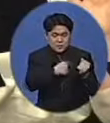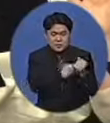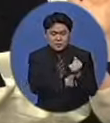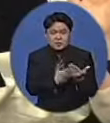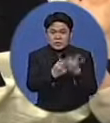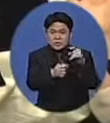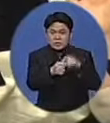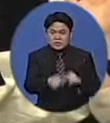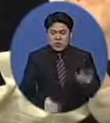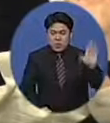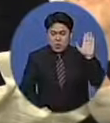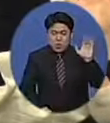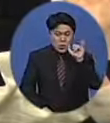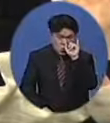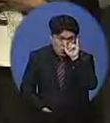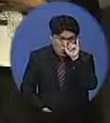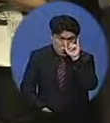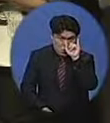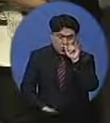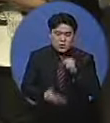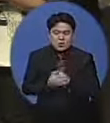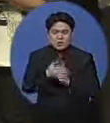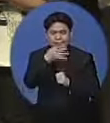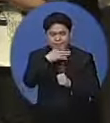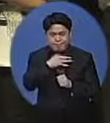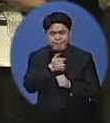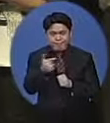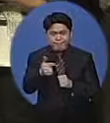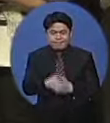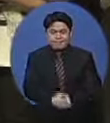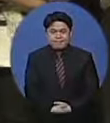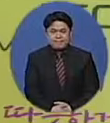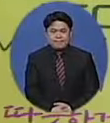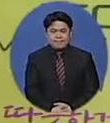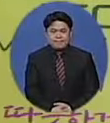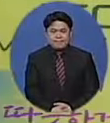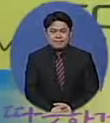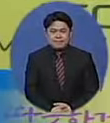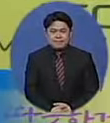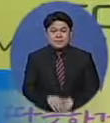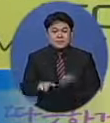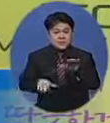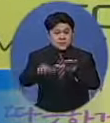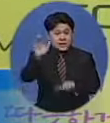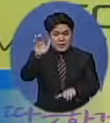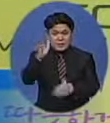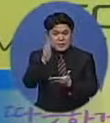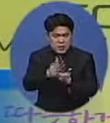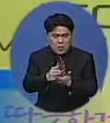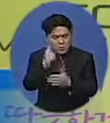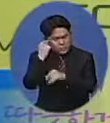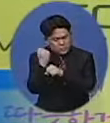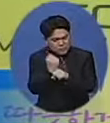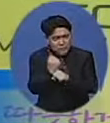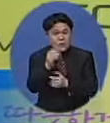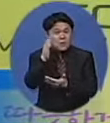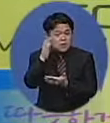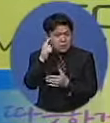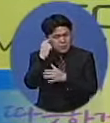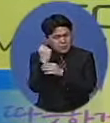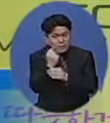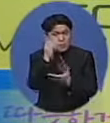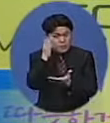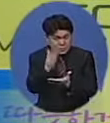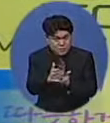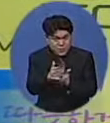보장을 위한 선서식도 열려 뜻깊은 행사의 의미를 더했습니다. 차별 없이 편견 없이 활동할 수 있도록